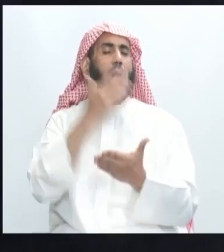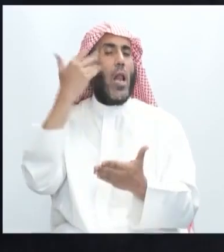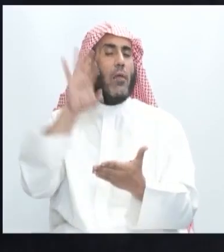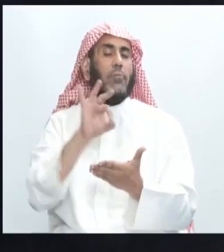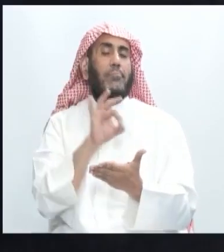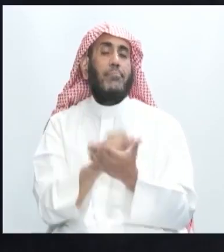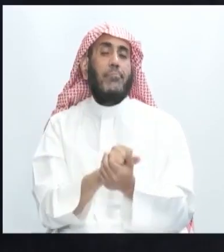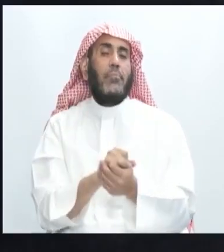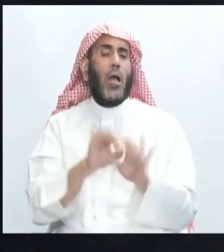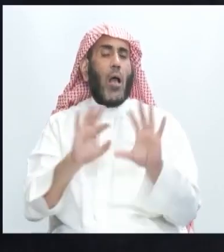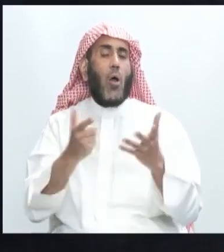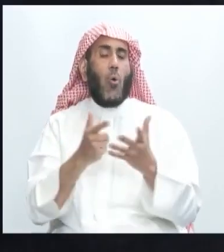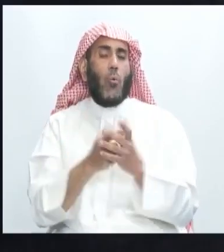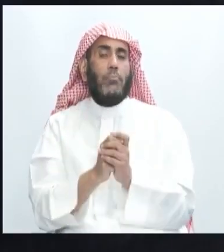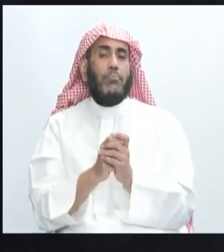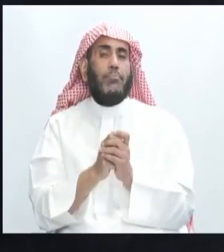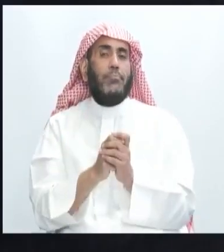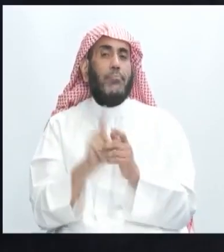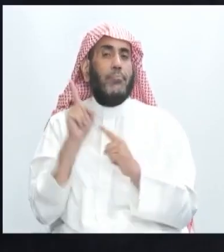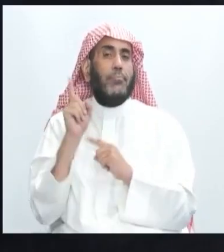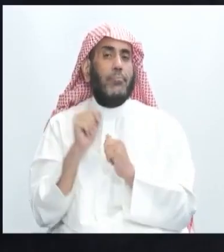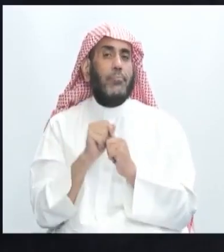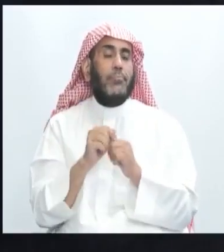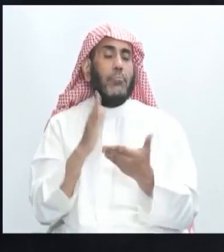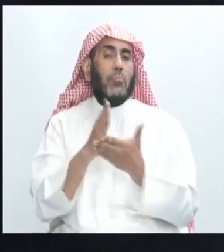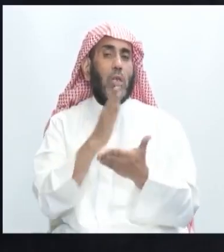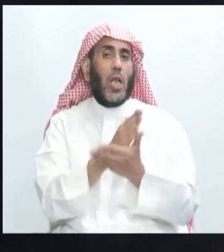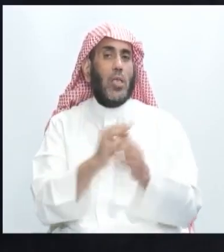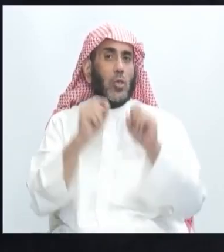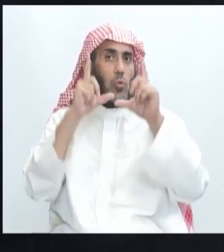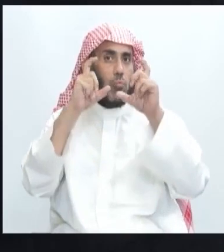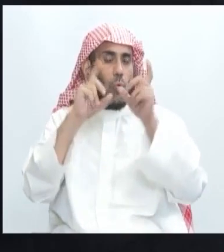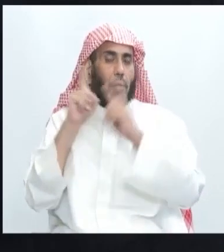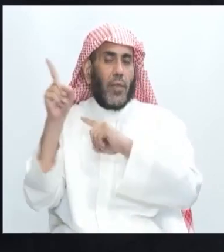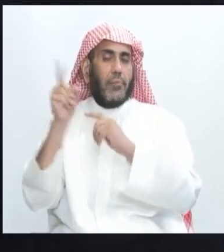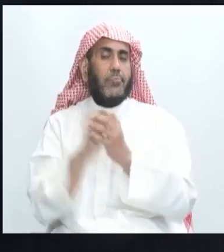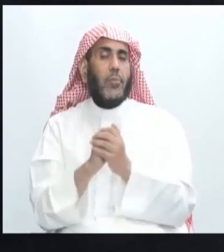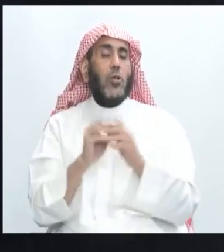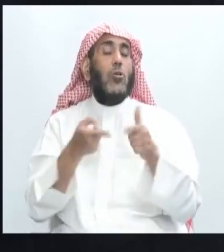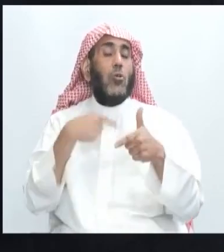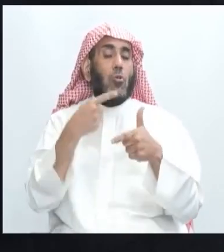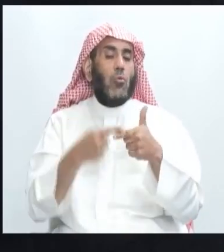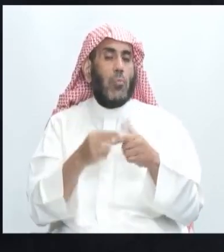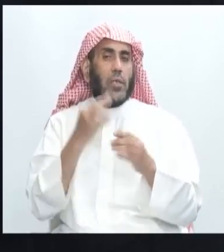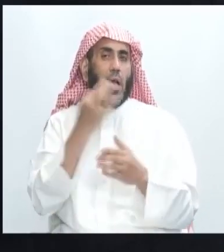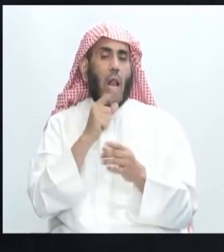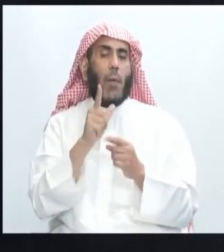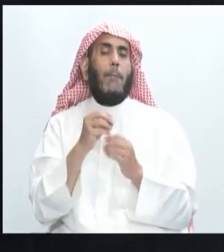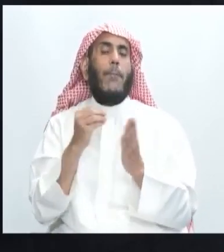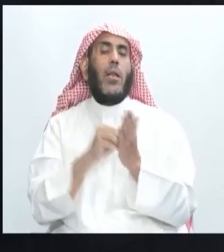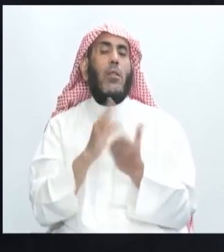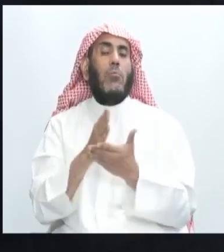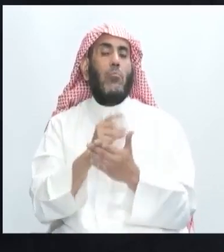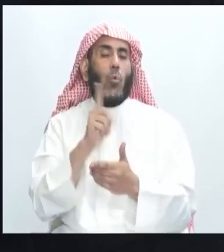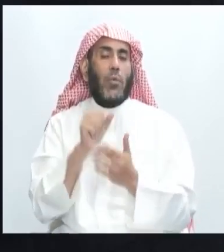التي تريد او من خلال هذه ايضا المجالات المصوره خلال هذه المجالات المصوره وثم تكلم عن هذا المجال